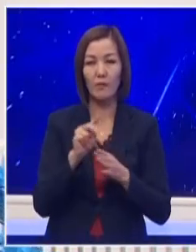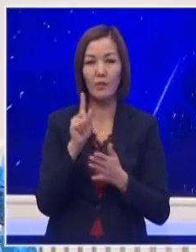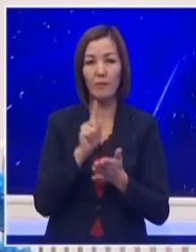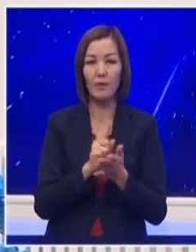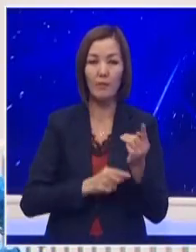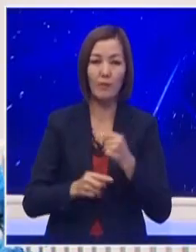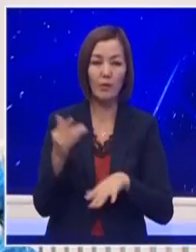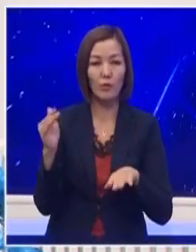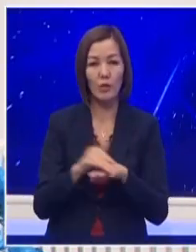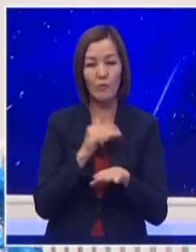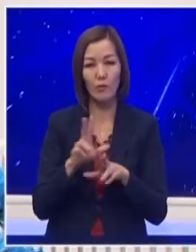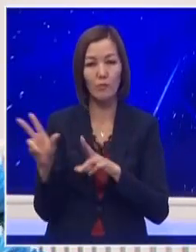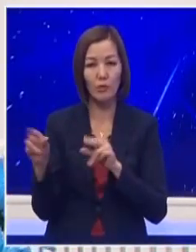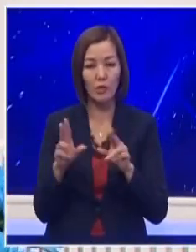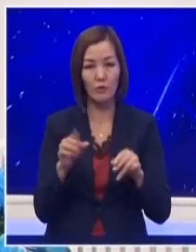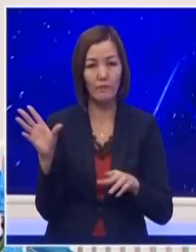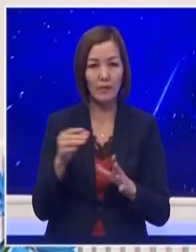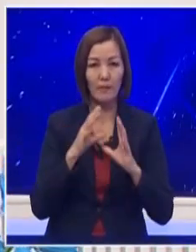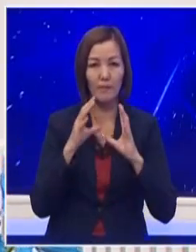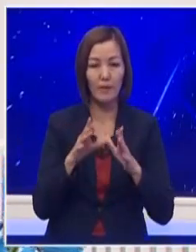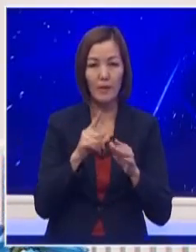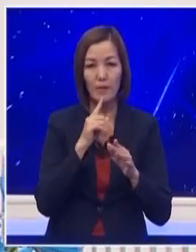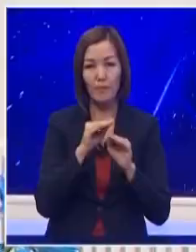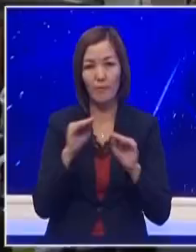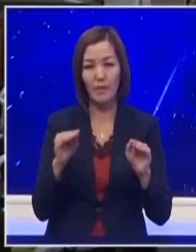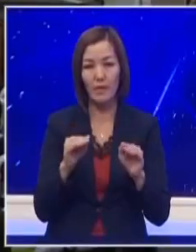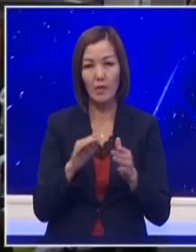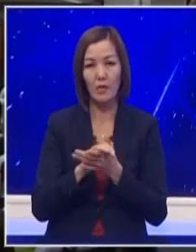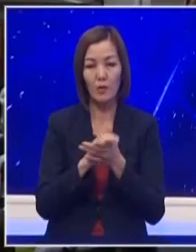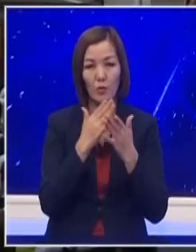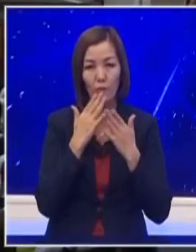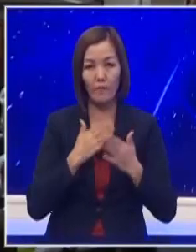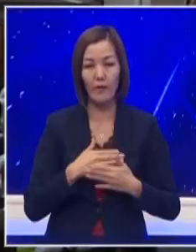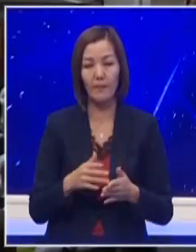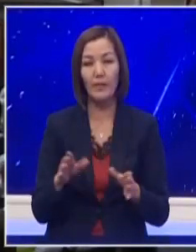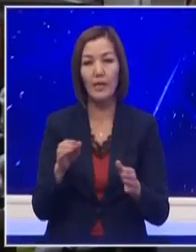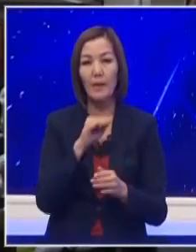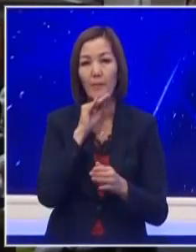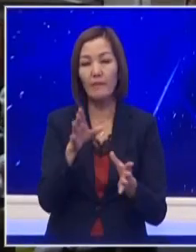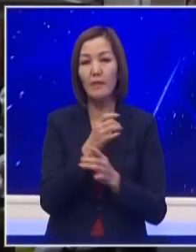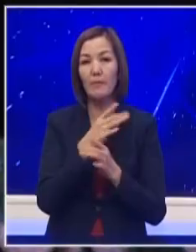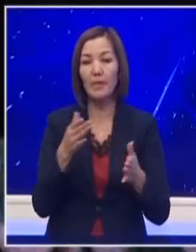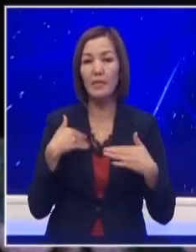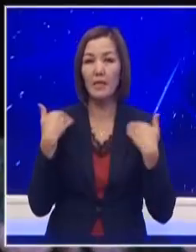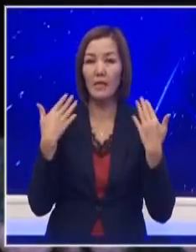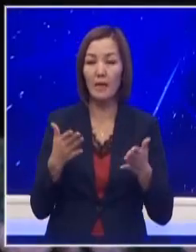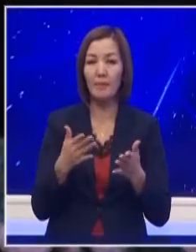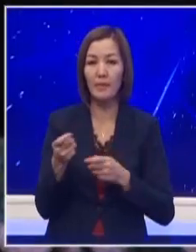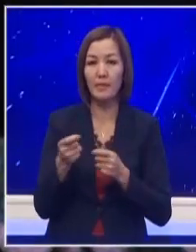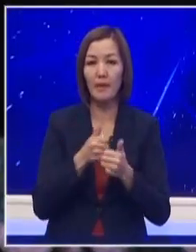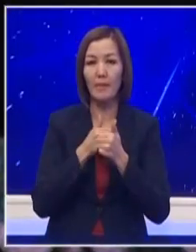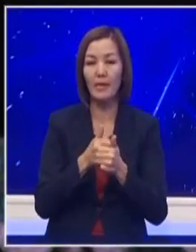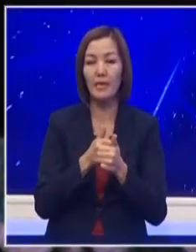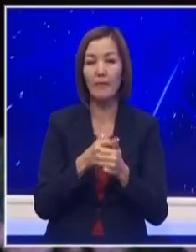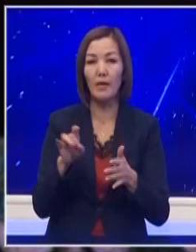вернулась добром счастьем всем мира добра любви с профессиональным праздником поздравил собравшихся заместитель